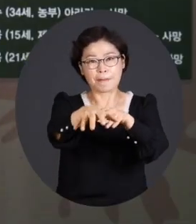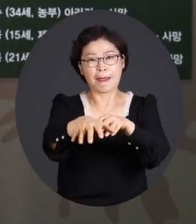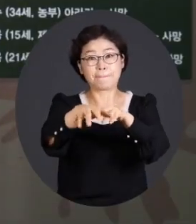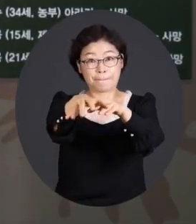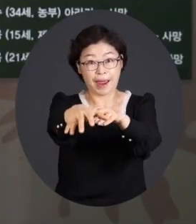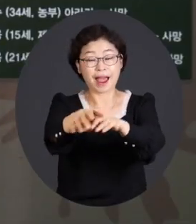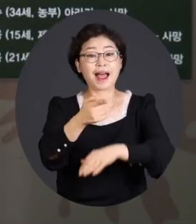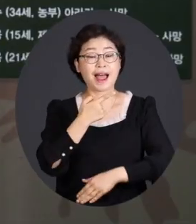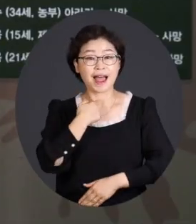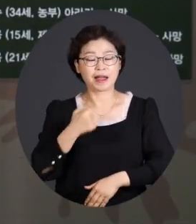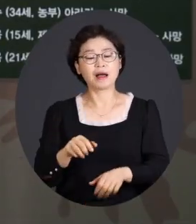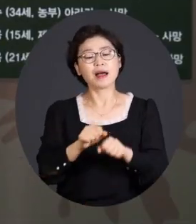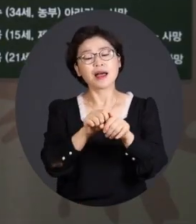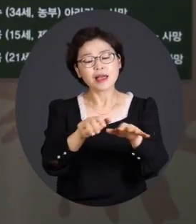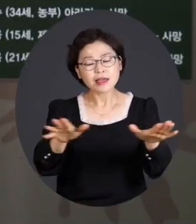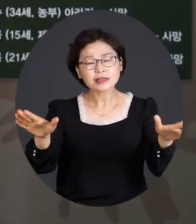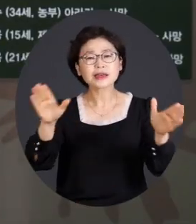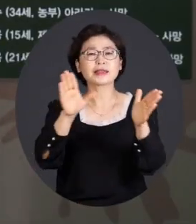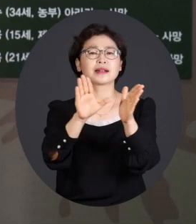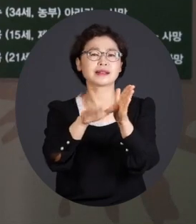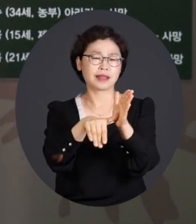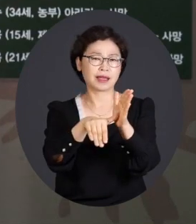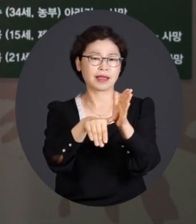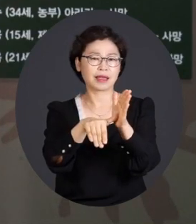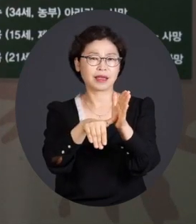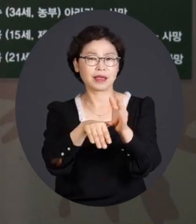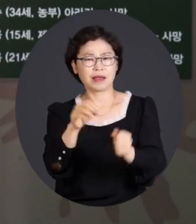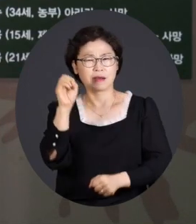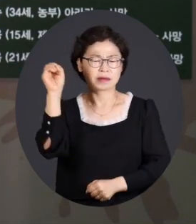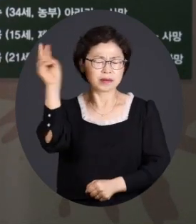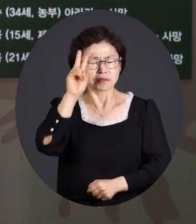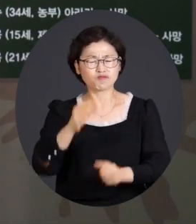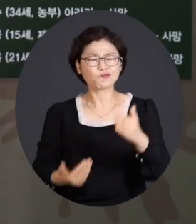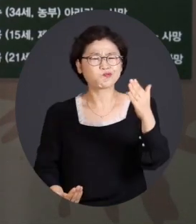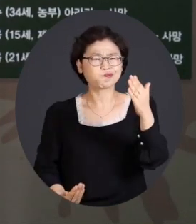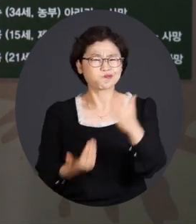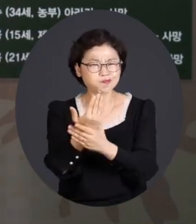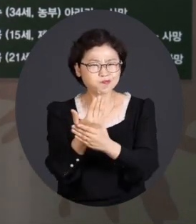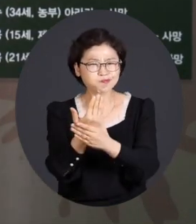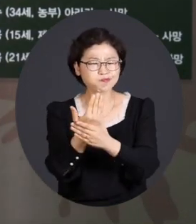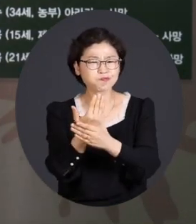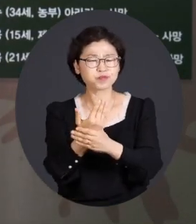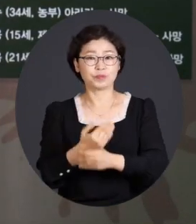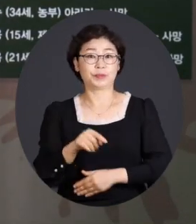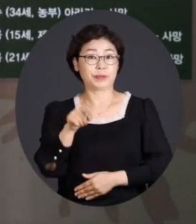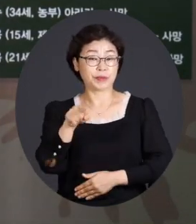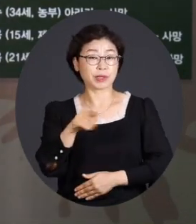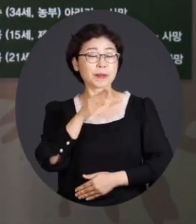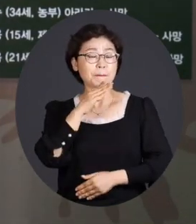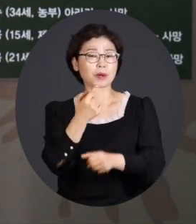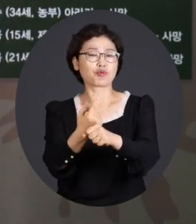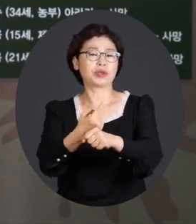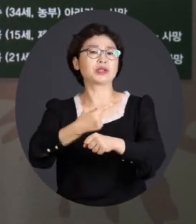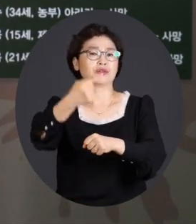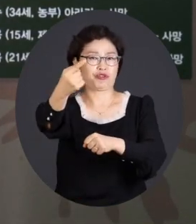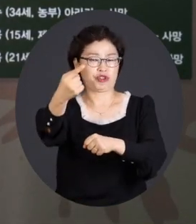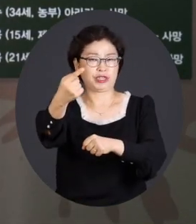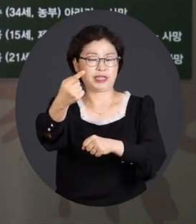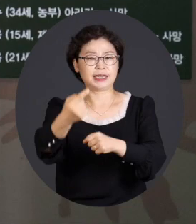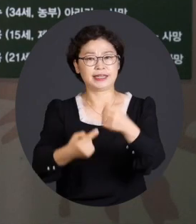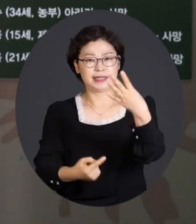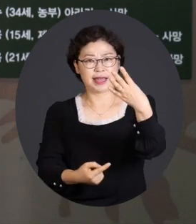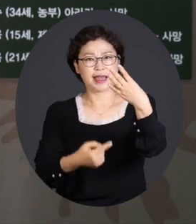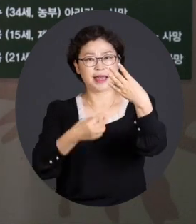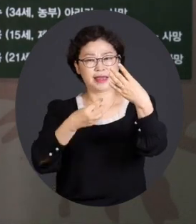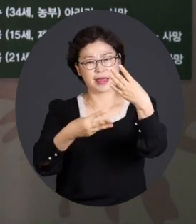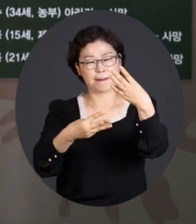진행됐는데요. 해산하는 과정에서 돌발적인 상황이 벌어집니다. 이는 1년 뒤에 일어날 4.3